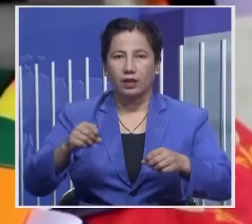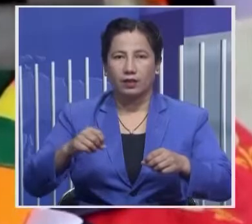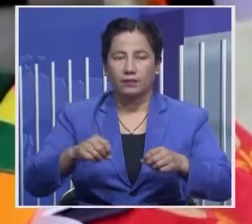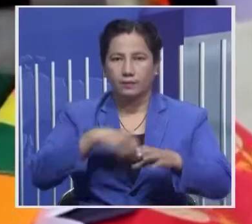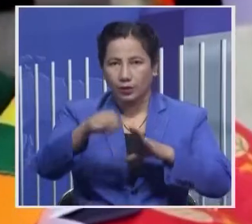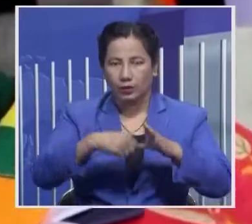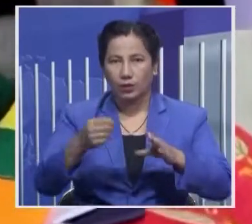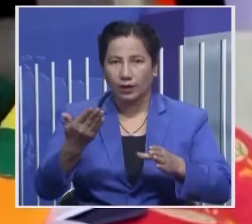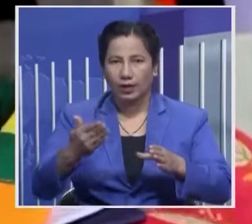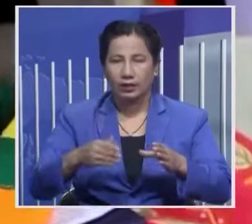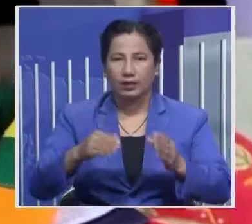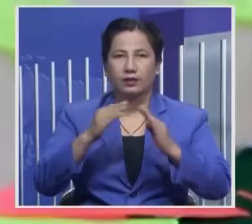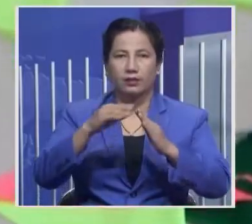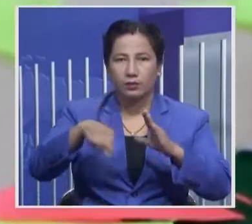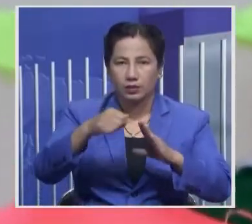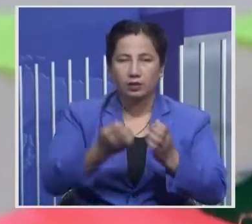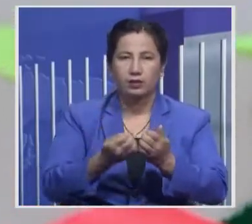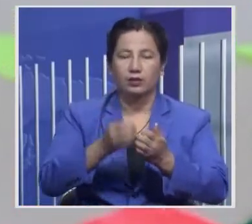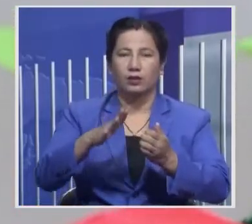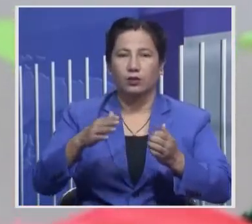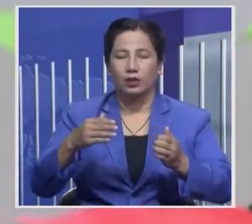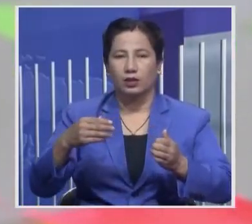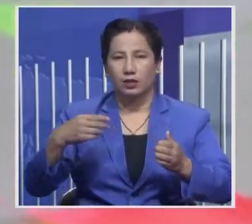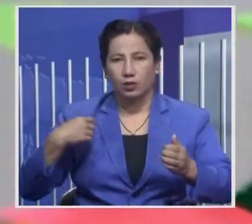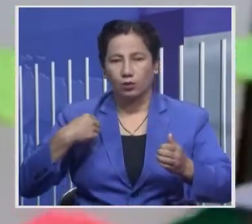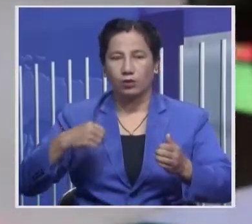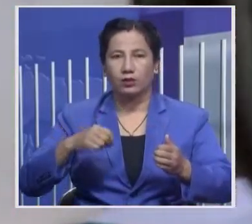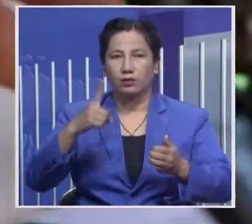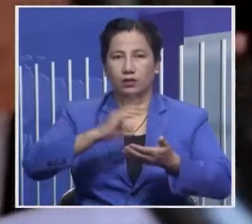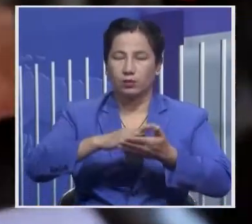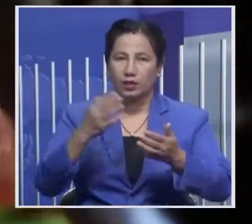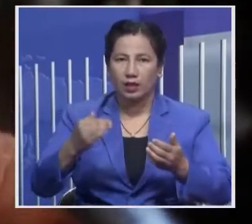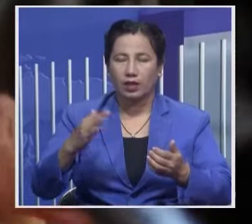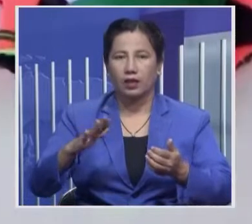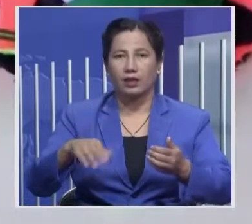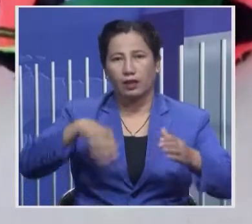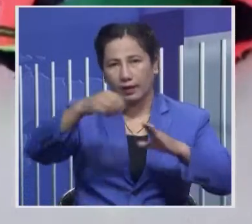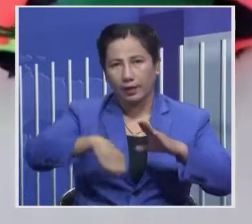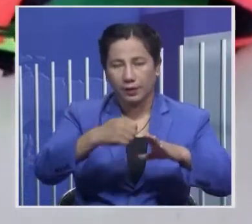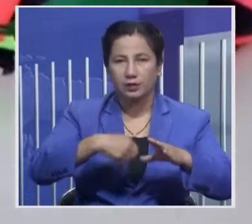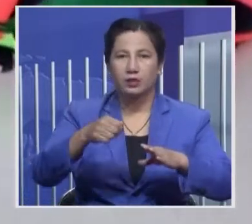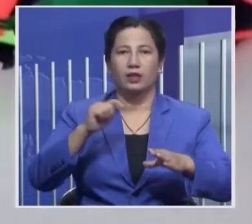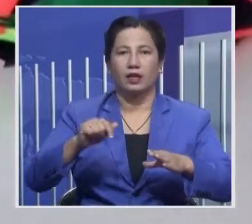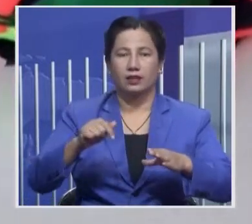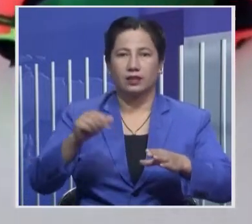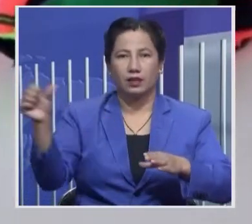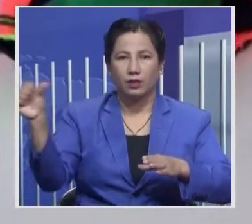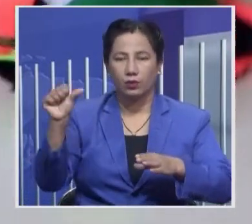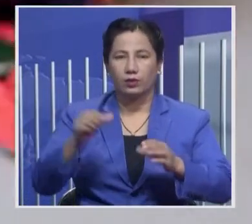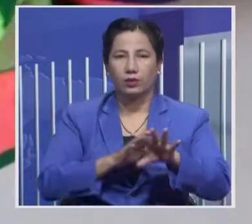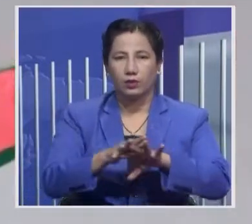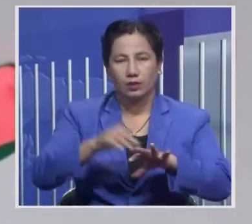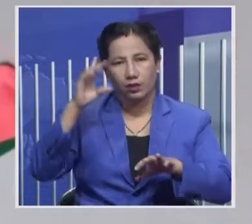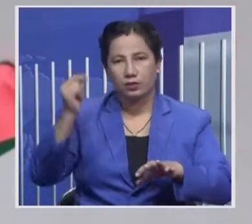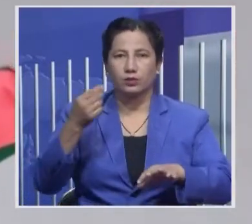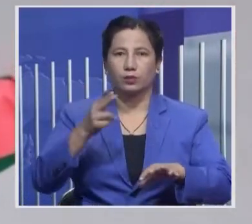लुगा हातले घरमै सिलाउने गर्थे। एउटै लुगा सिलाउन महिनौ लाग्थ्यो, अहिले मेसिनमा सिलाउँछन्, यसले उनीहरूलाई निकै